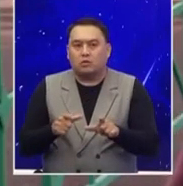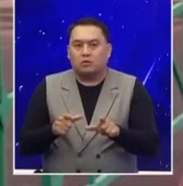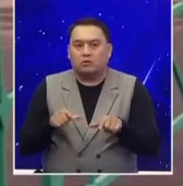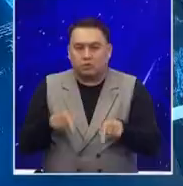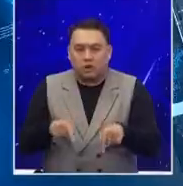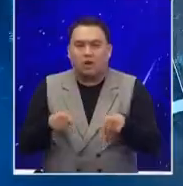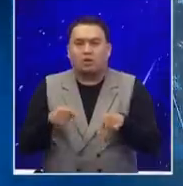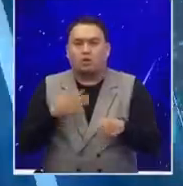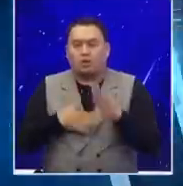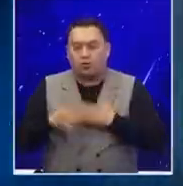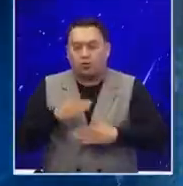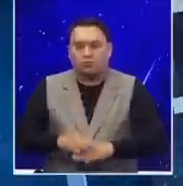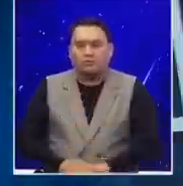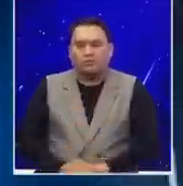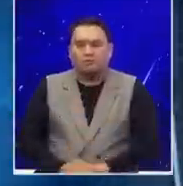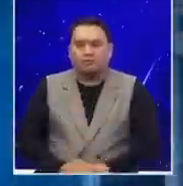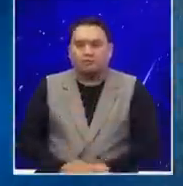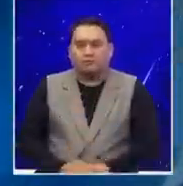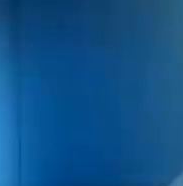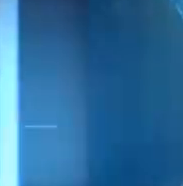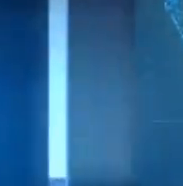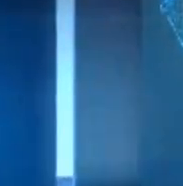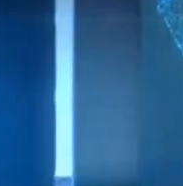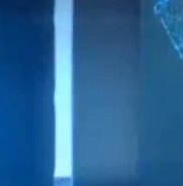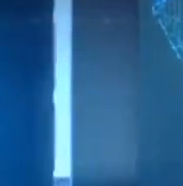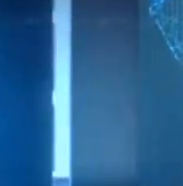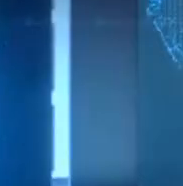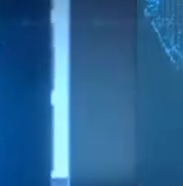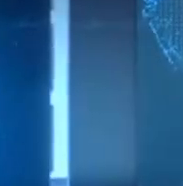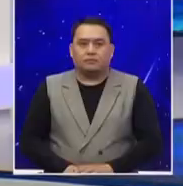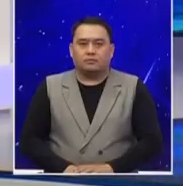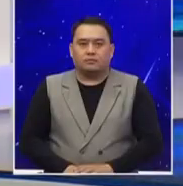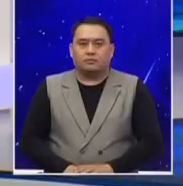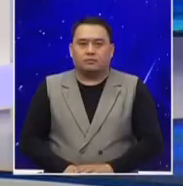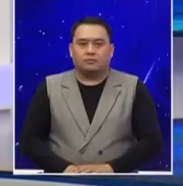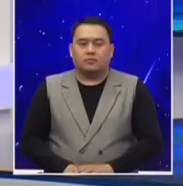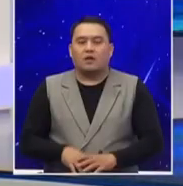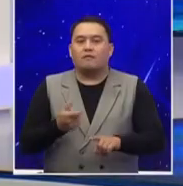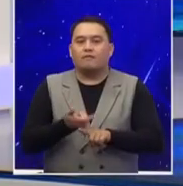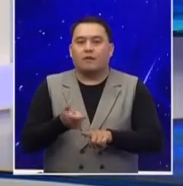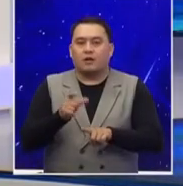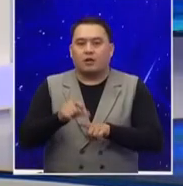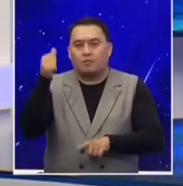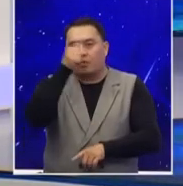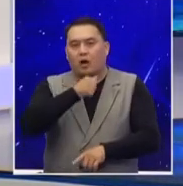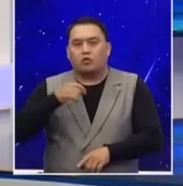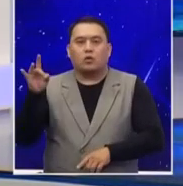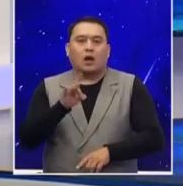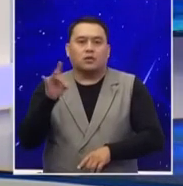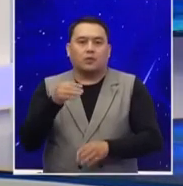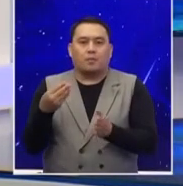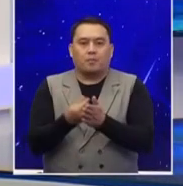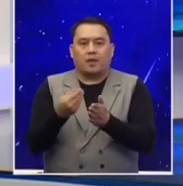конечно. Елиман Раймбеков, Жаслан Шенгиджи, Абзол Нусипов, телеканал ЖТСУ. В этом году размеры пенсионных выплат